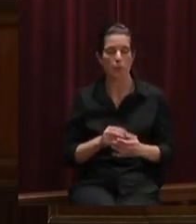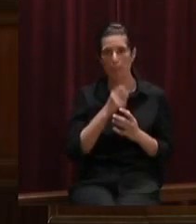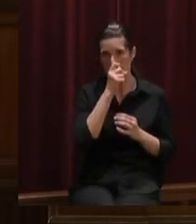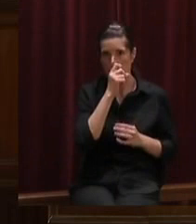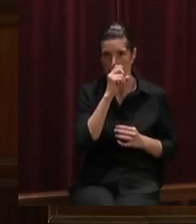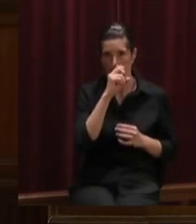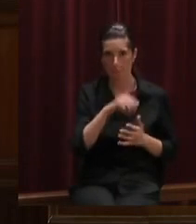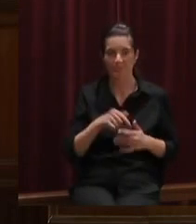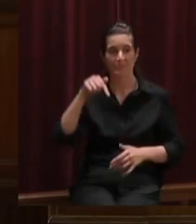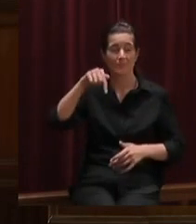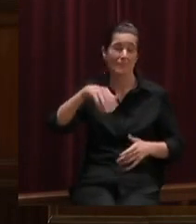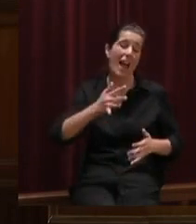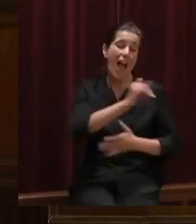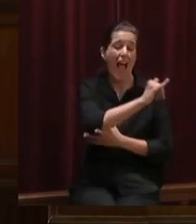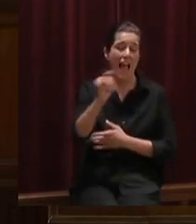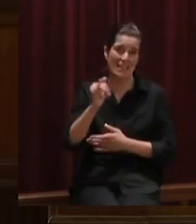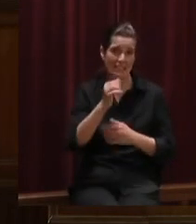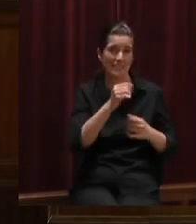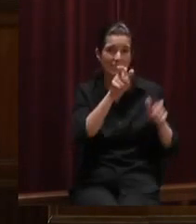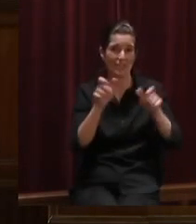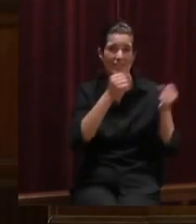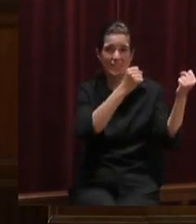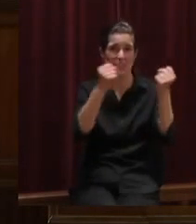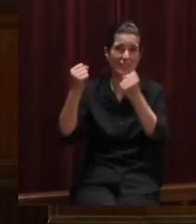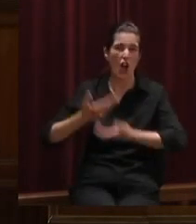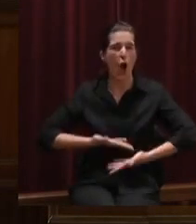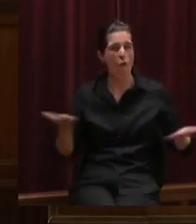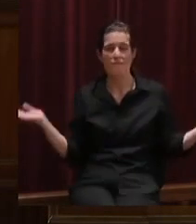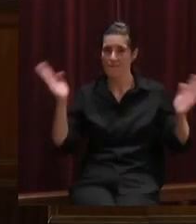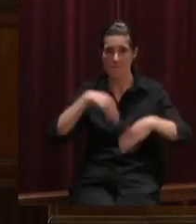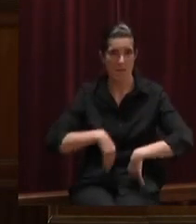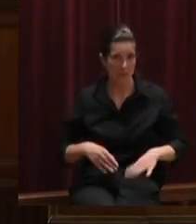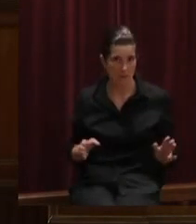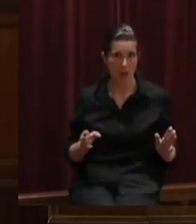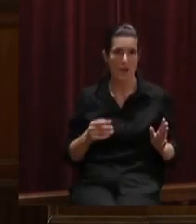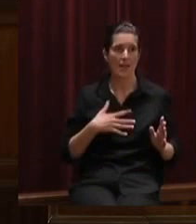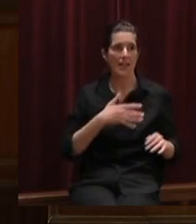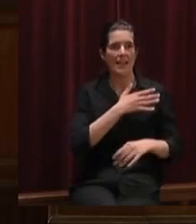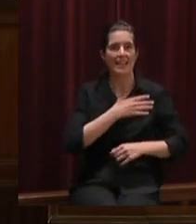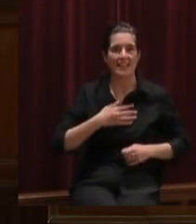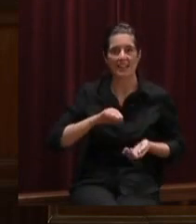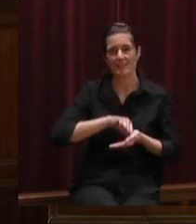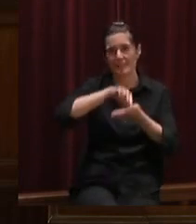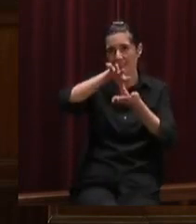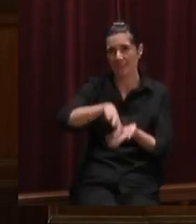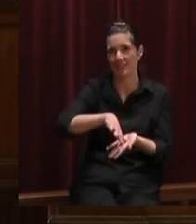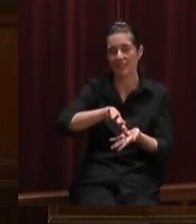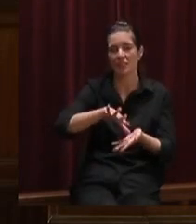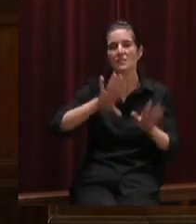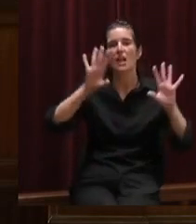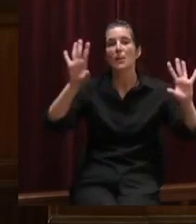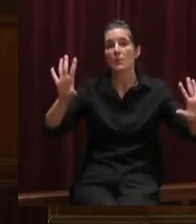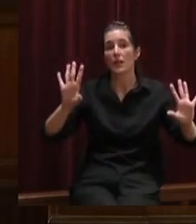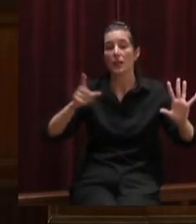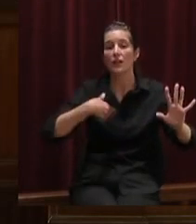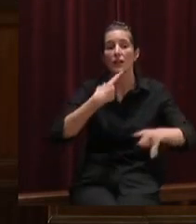renou dels qui desconfien de totes les institucions, dels qui criden contra la descentralització, la realitat demostra que